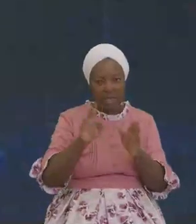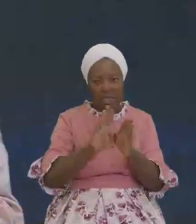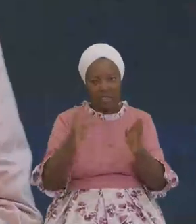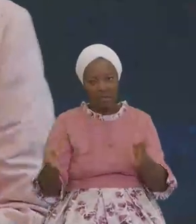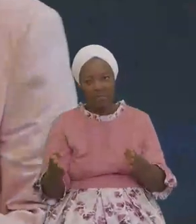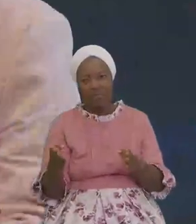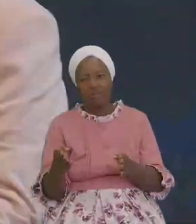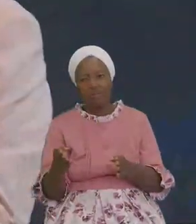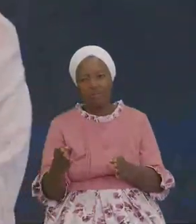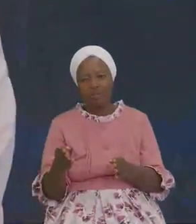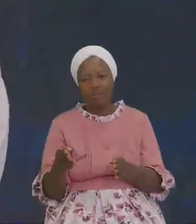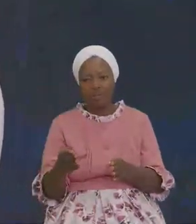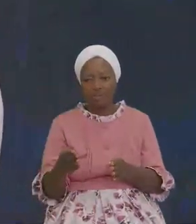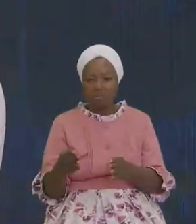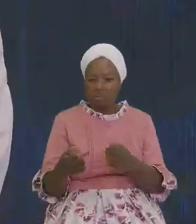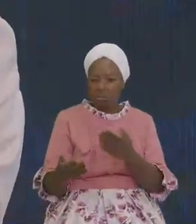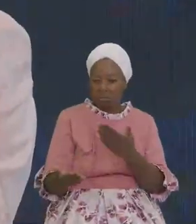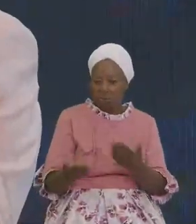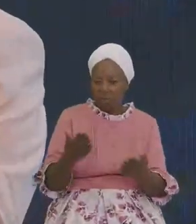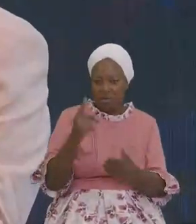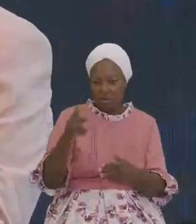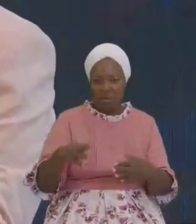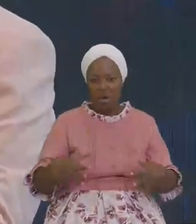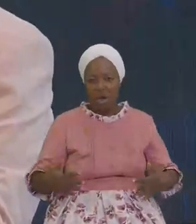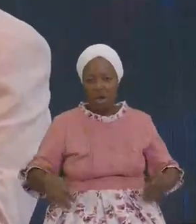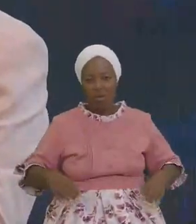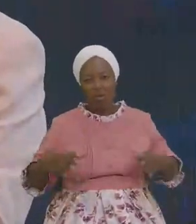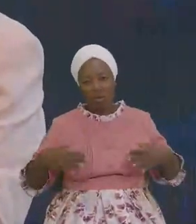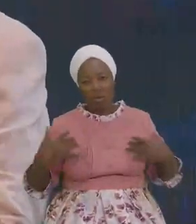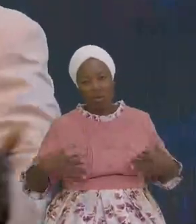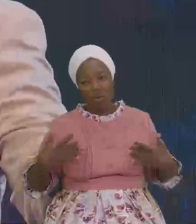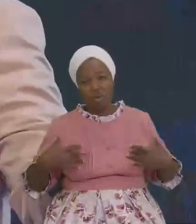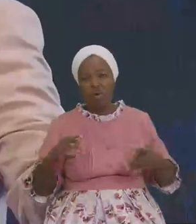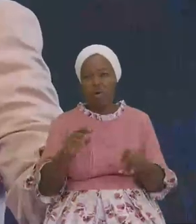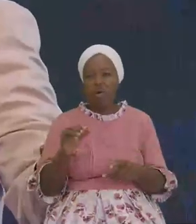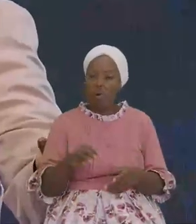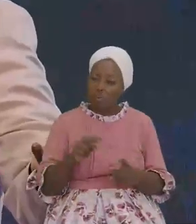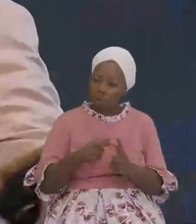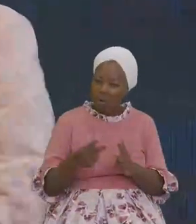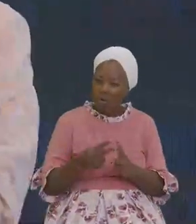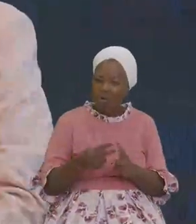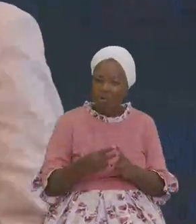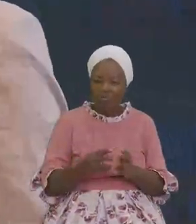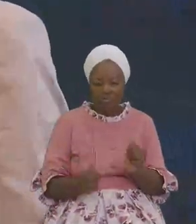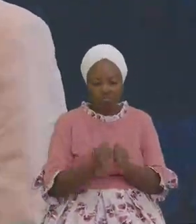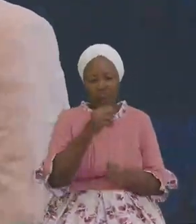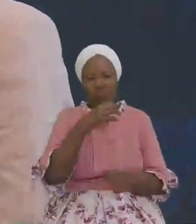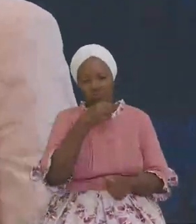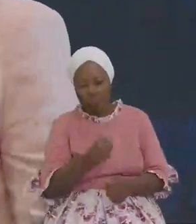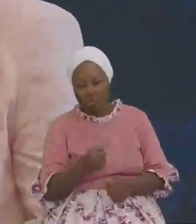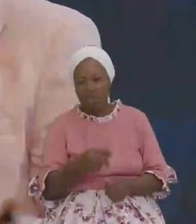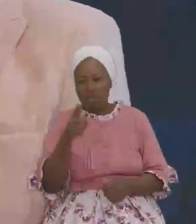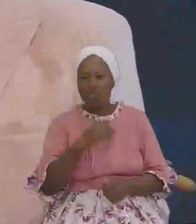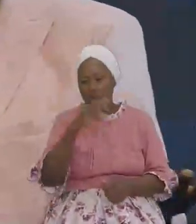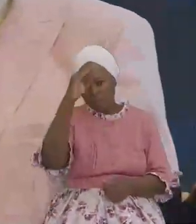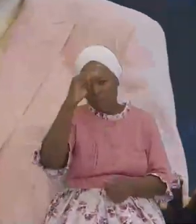Maintenant, lorsque tu veux entrer, passer par une porte, que tu sois jeune ou vieux,